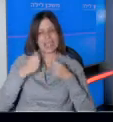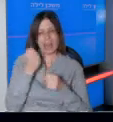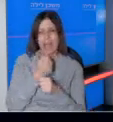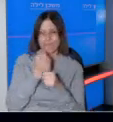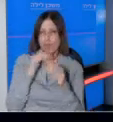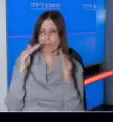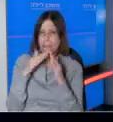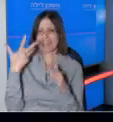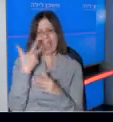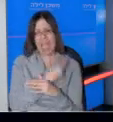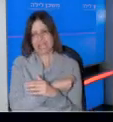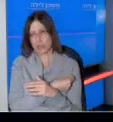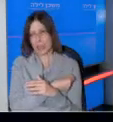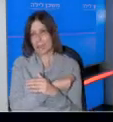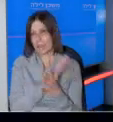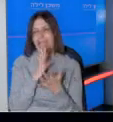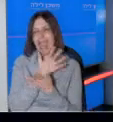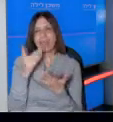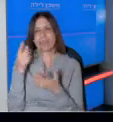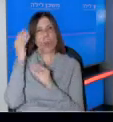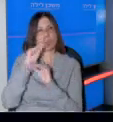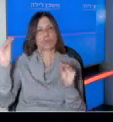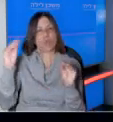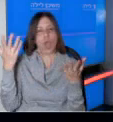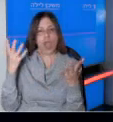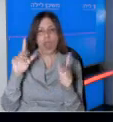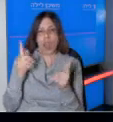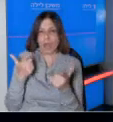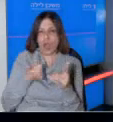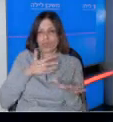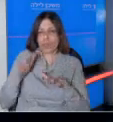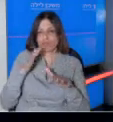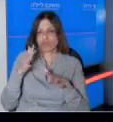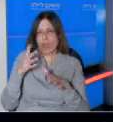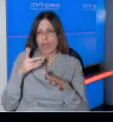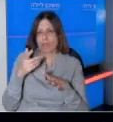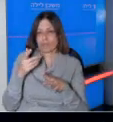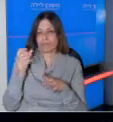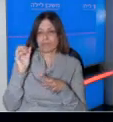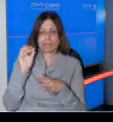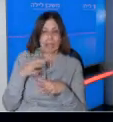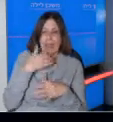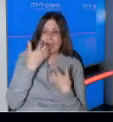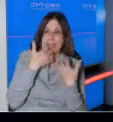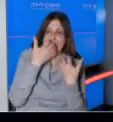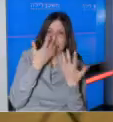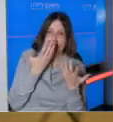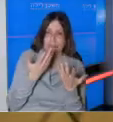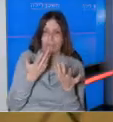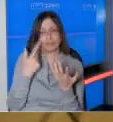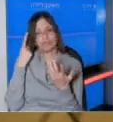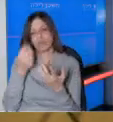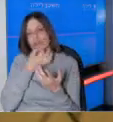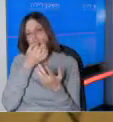מהבית, חיסונים. אין פה בשורה, כאילו, למה ראש הממשלה עולה לספר לנו את כל זה? לא, בסך הכל אני חושב